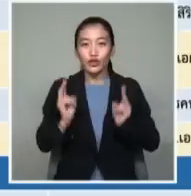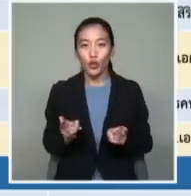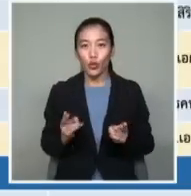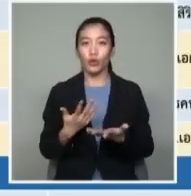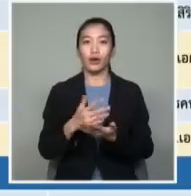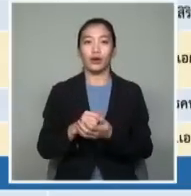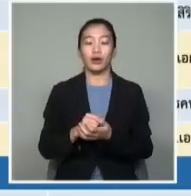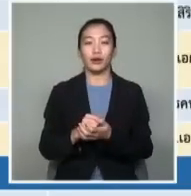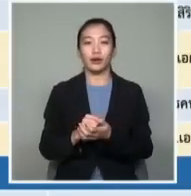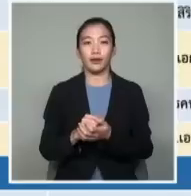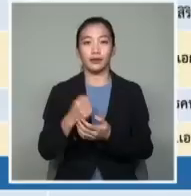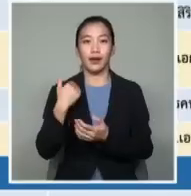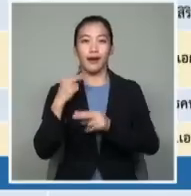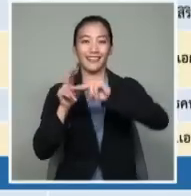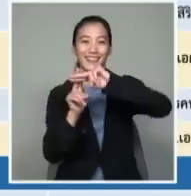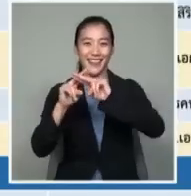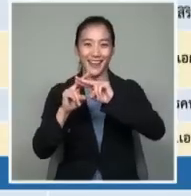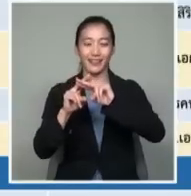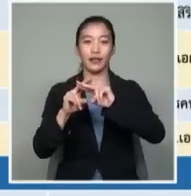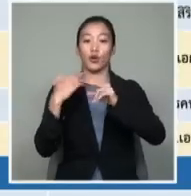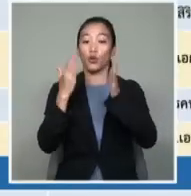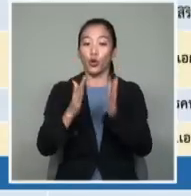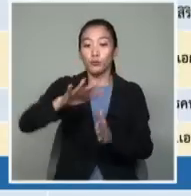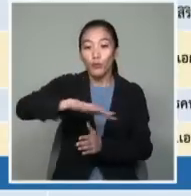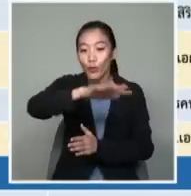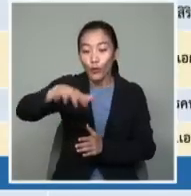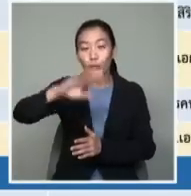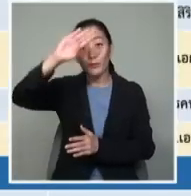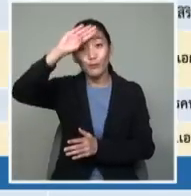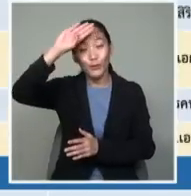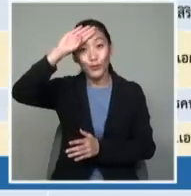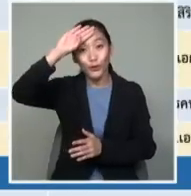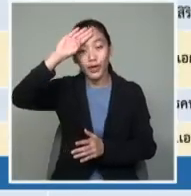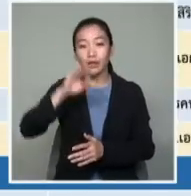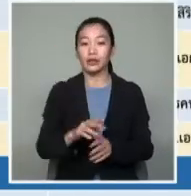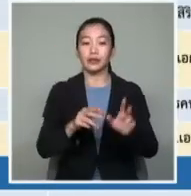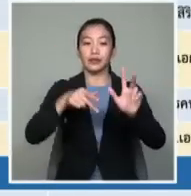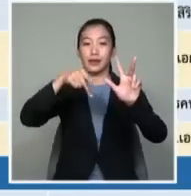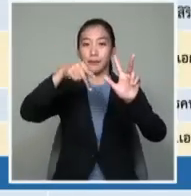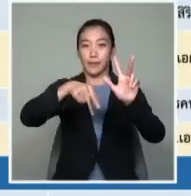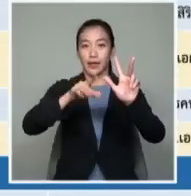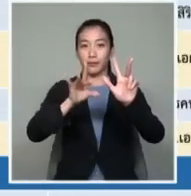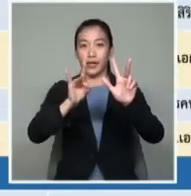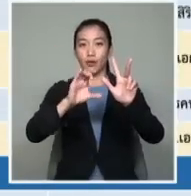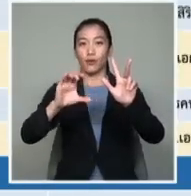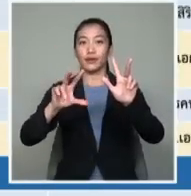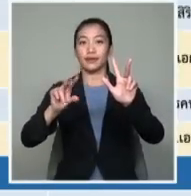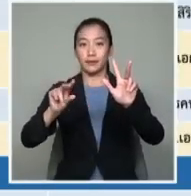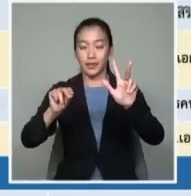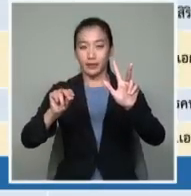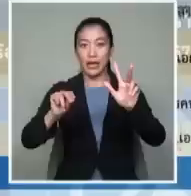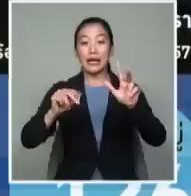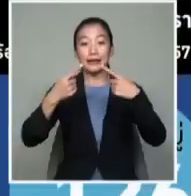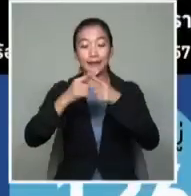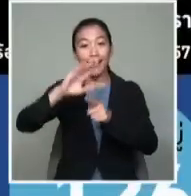ค่ะแล้วก็ทำให้จำนวนของผู้ป่วยติดเชื้อสะสมในบ้านเรายืนยันอยู่ที่ 3,830 รายรักษาห